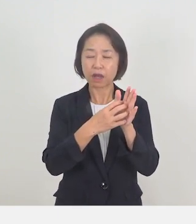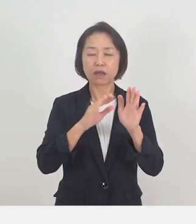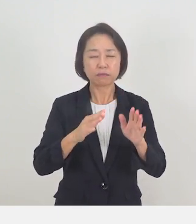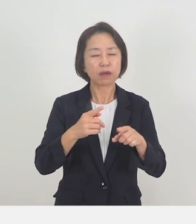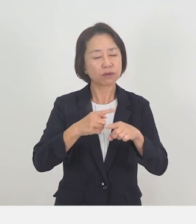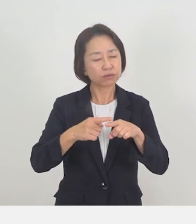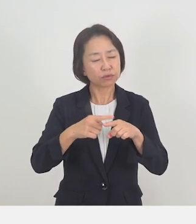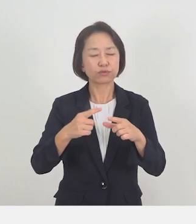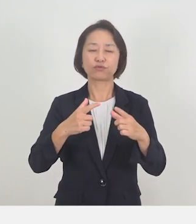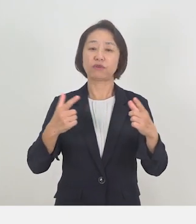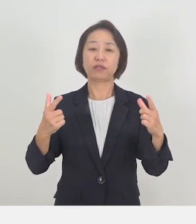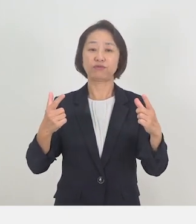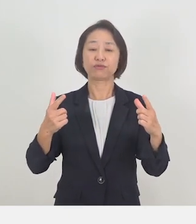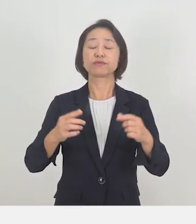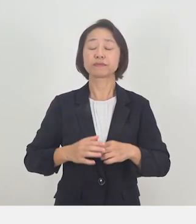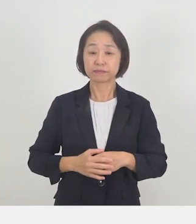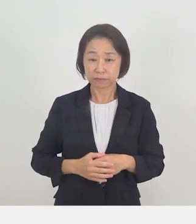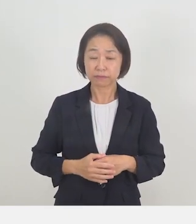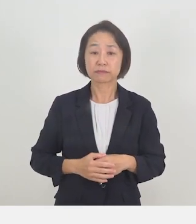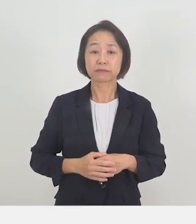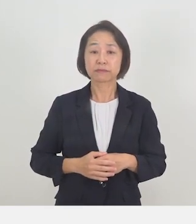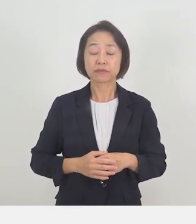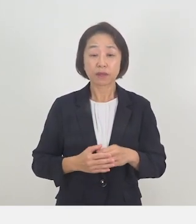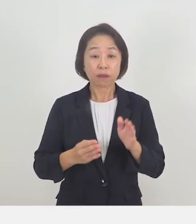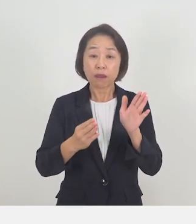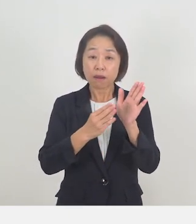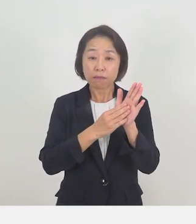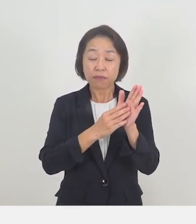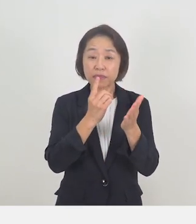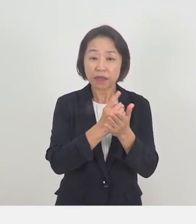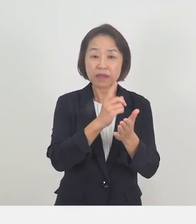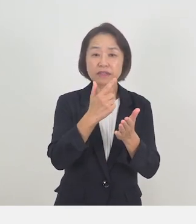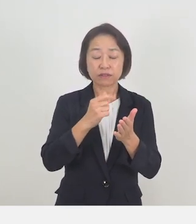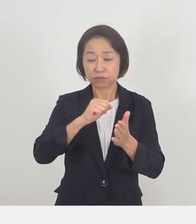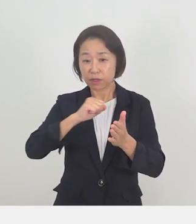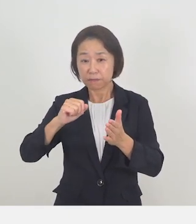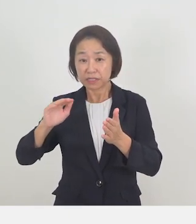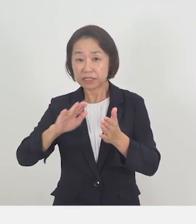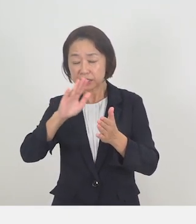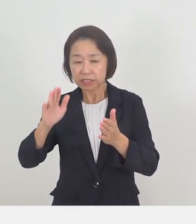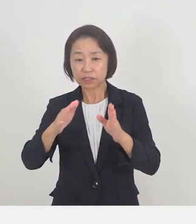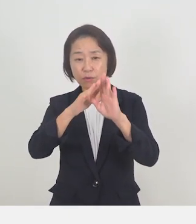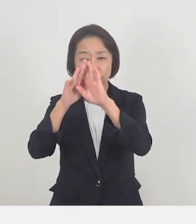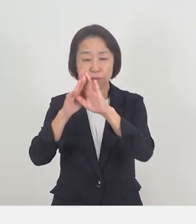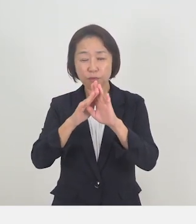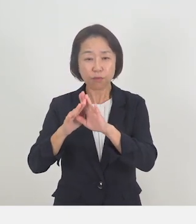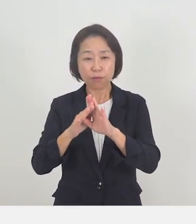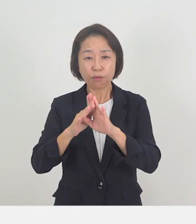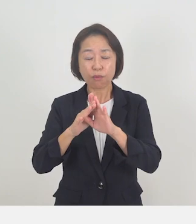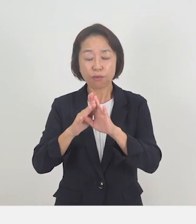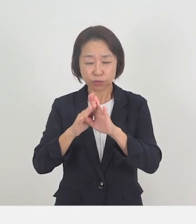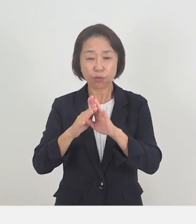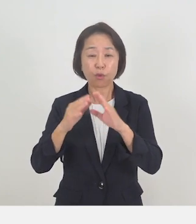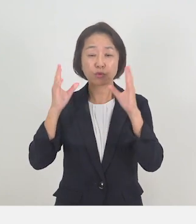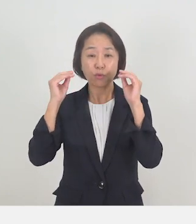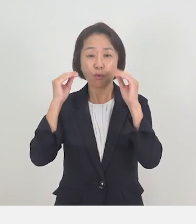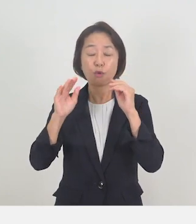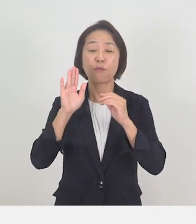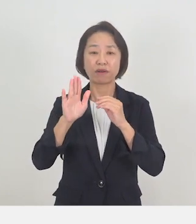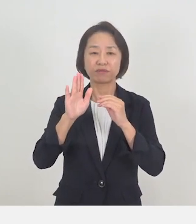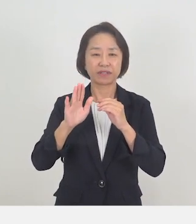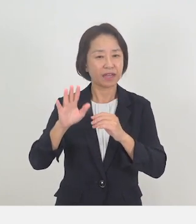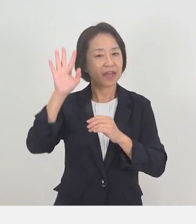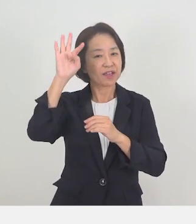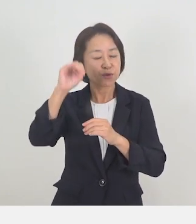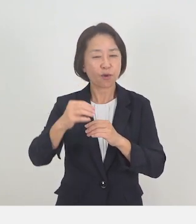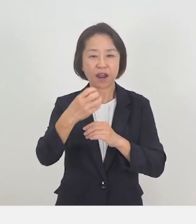ますさらにラベルの画像だけではなく右のように文字情報としても入力されるので将来的には